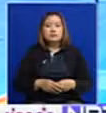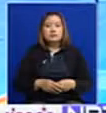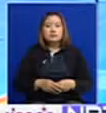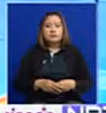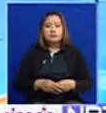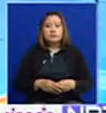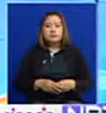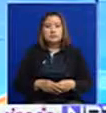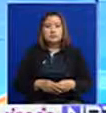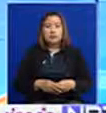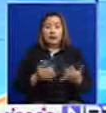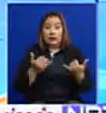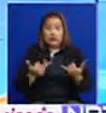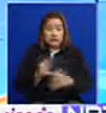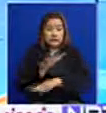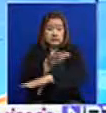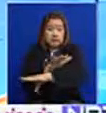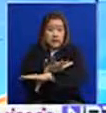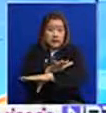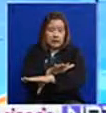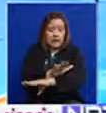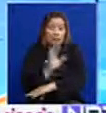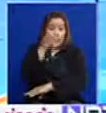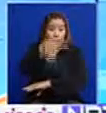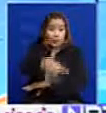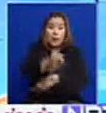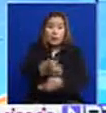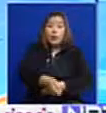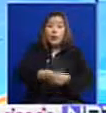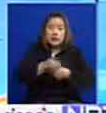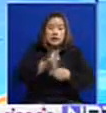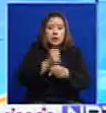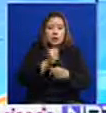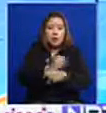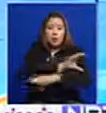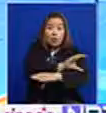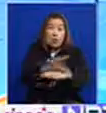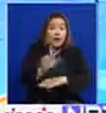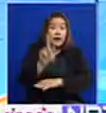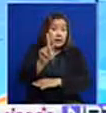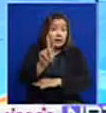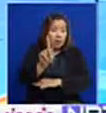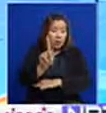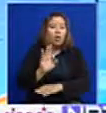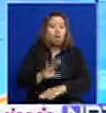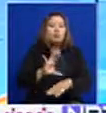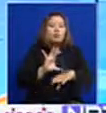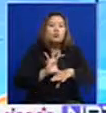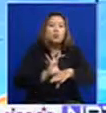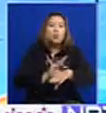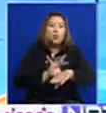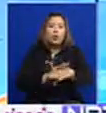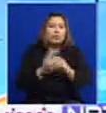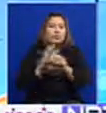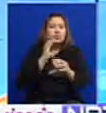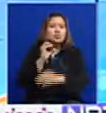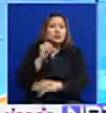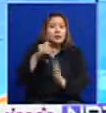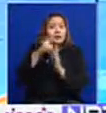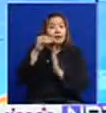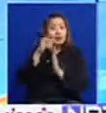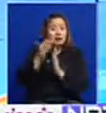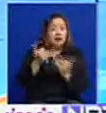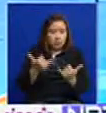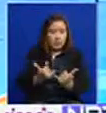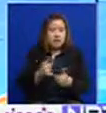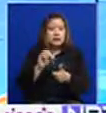หลังจากมีการปิดสะพานข้ามแยกเกษตรเพื่อก่อสร้างรถไฟฟ้าสายสีเขียวหมอชิดสะพานใหม่คูคตนะครับวันนี้จะมีการแนะนำ3เส้นทางใน